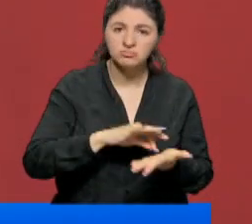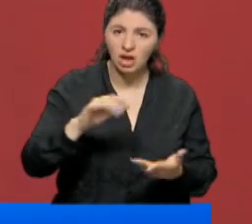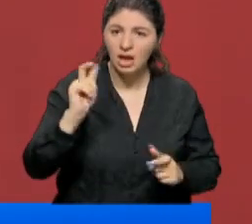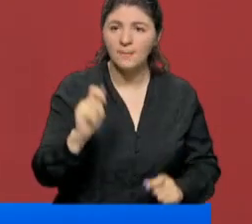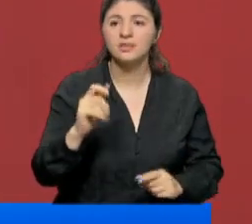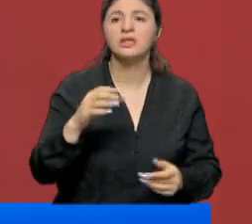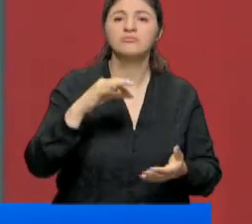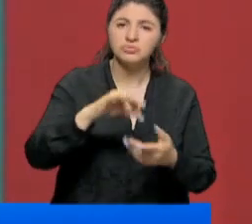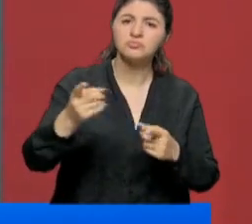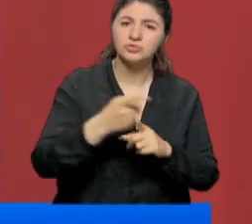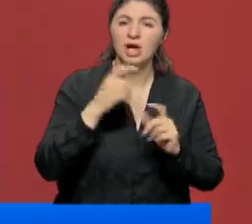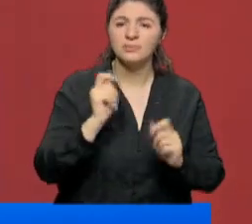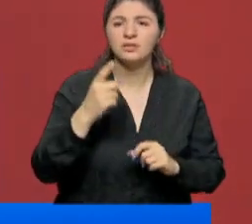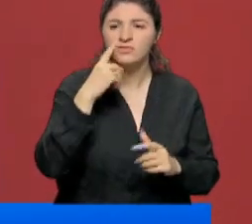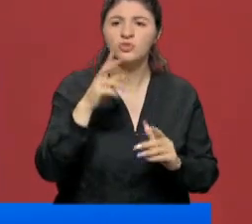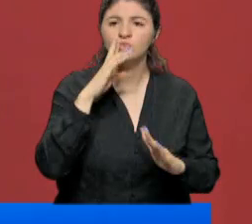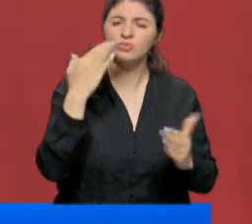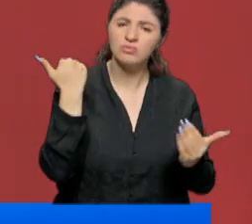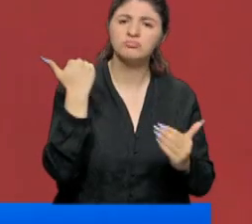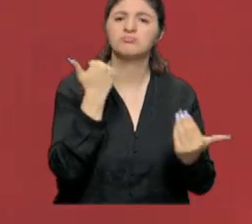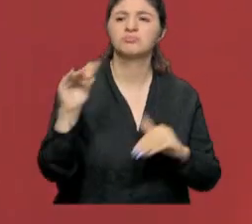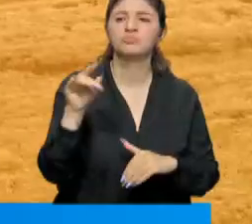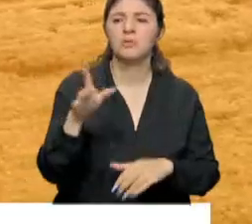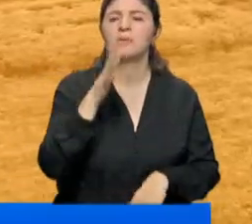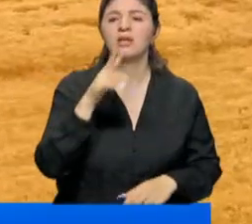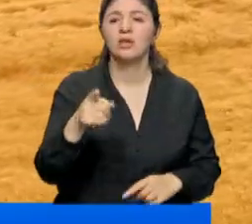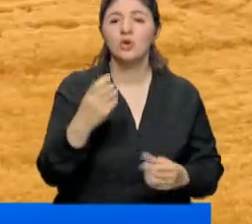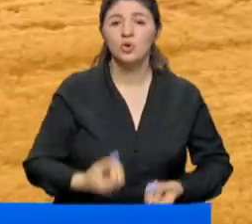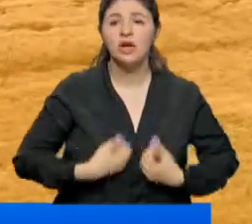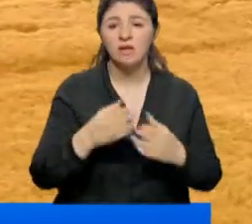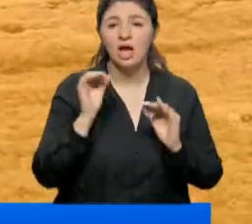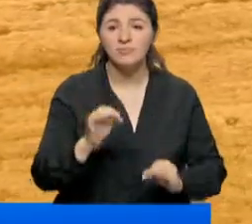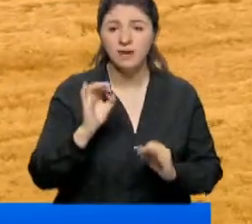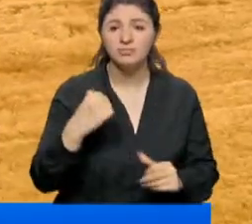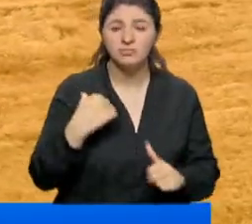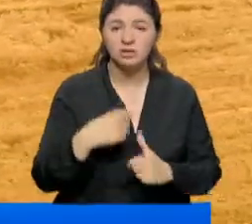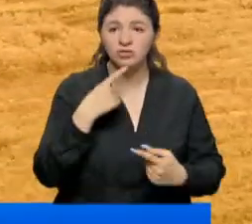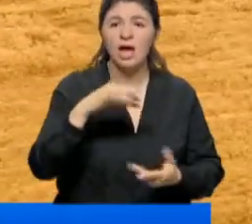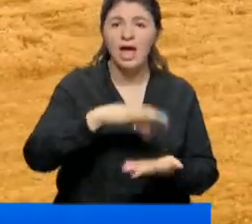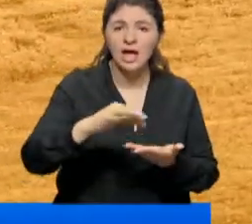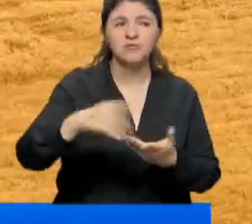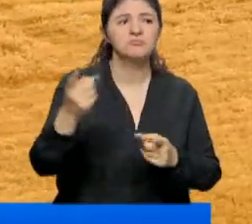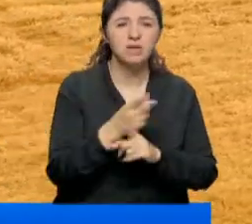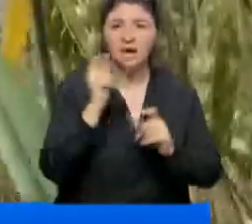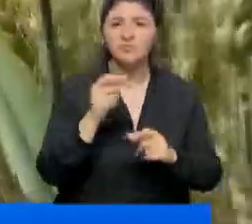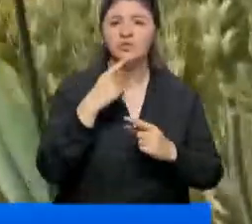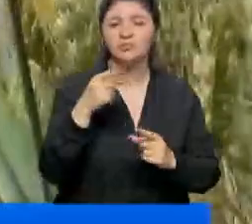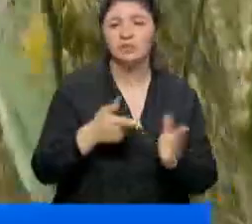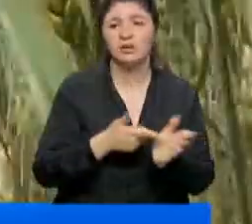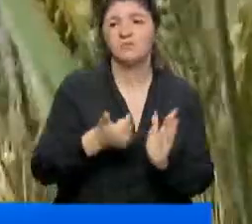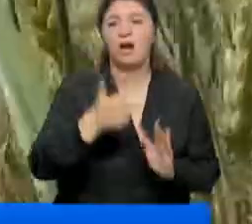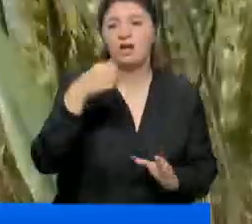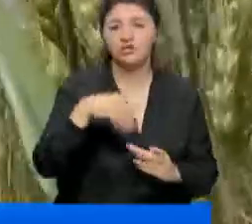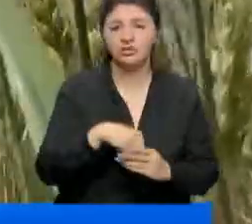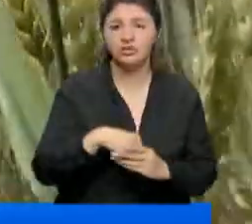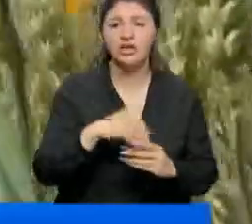yeter sonra kadar arkanızda bunu bilmiyorum yönetenlerin sık sık tekrarladığı Ekin dikin çağrısını Bu kez Tarım